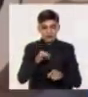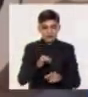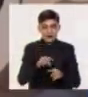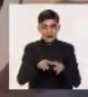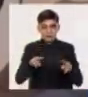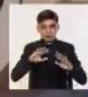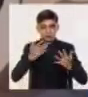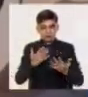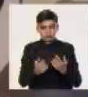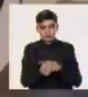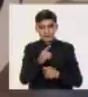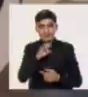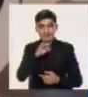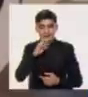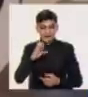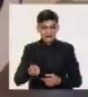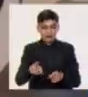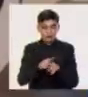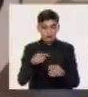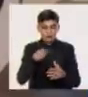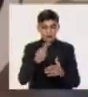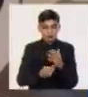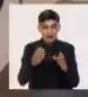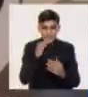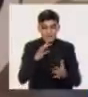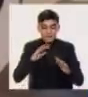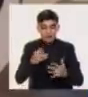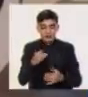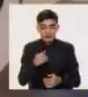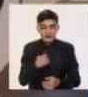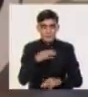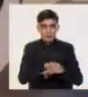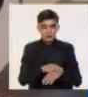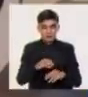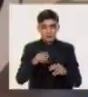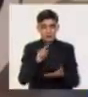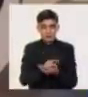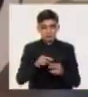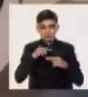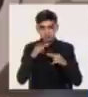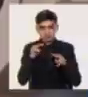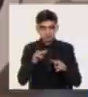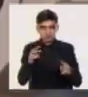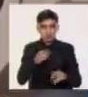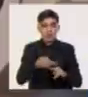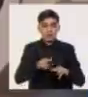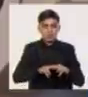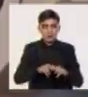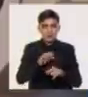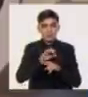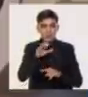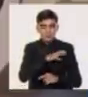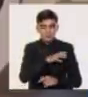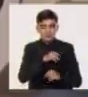каких-либо рисков деятельности банков, мы применяем к банкам меры надзорного реагирования, которые направлены на